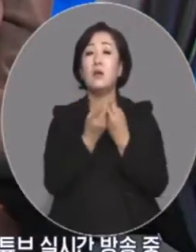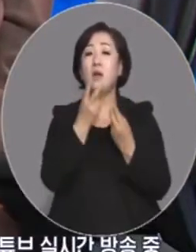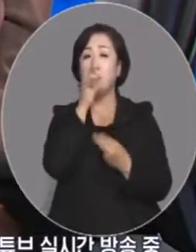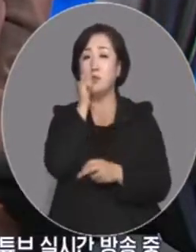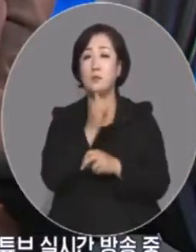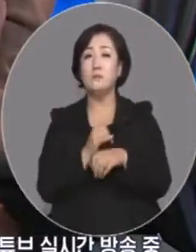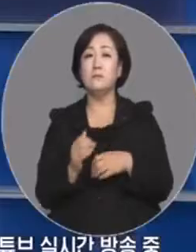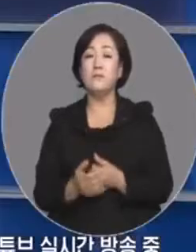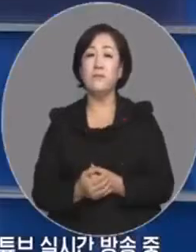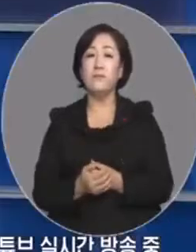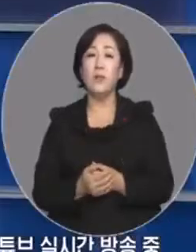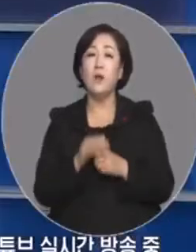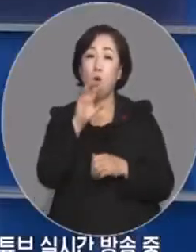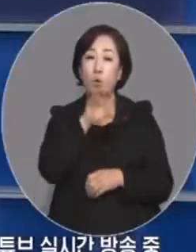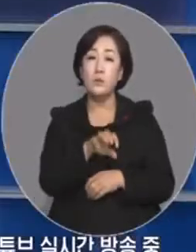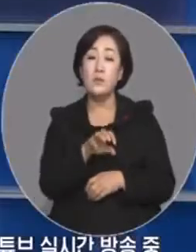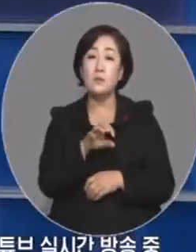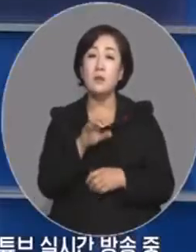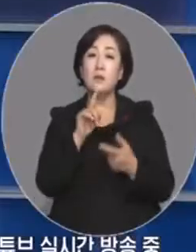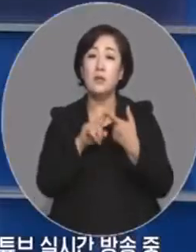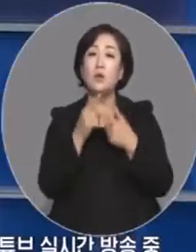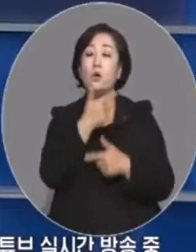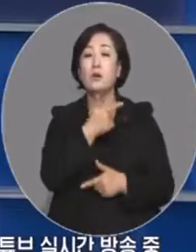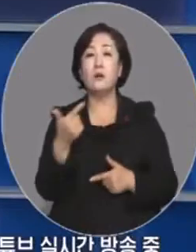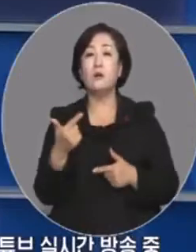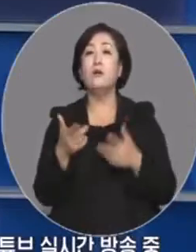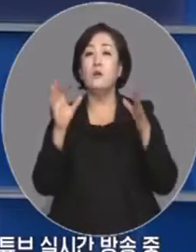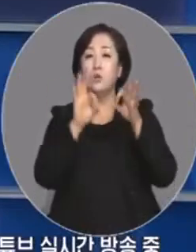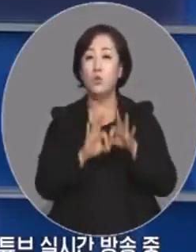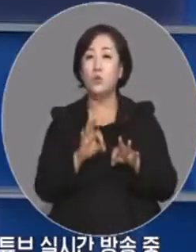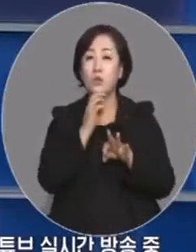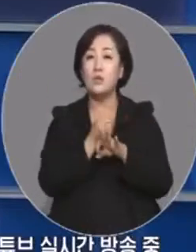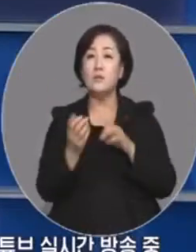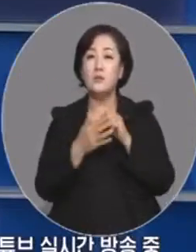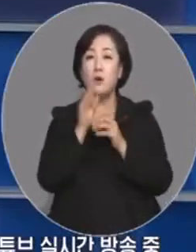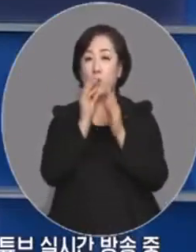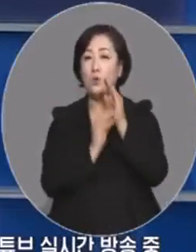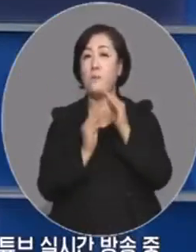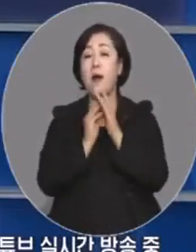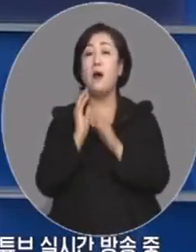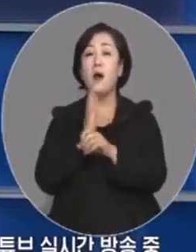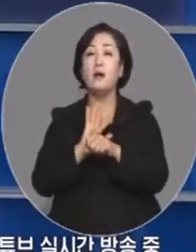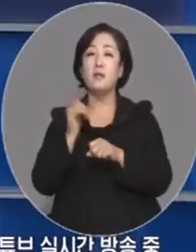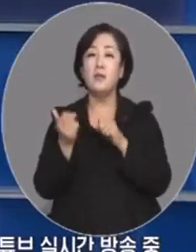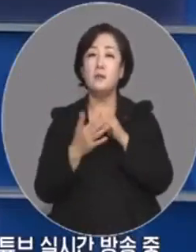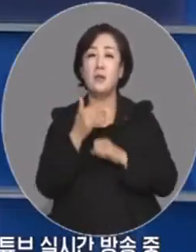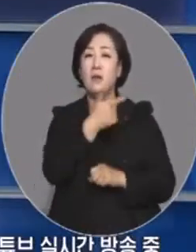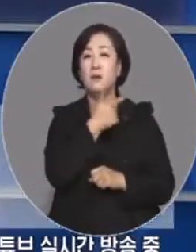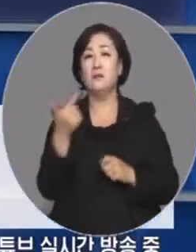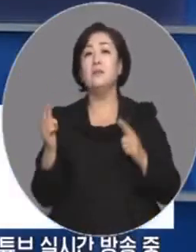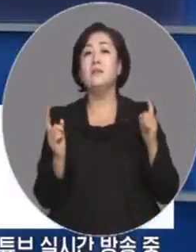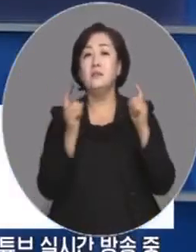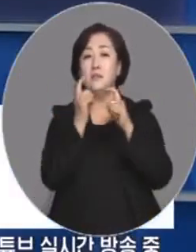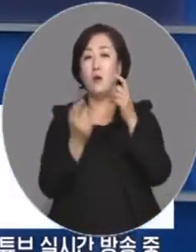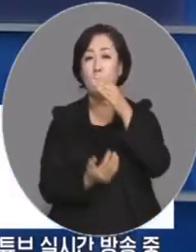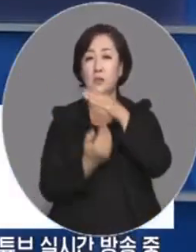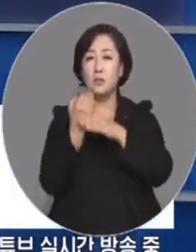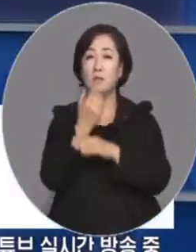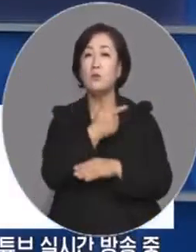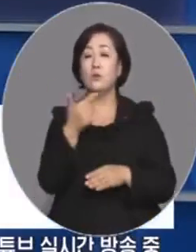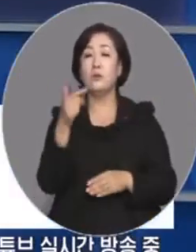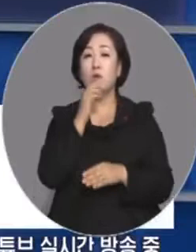겁니까? 네, 이곳에서 거액의 도박판이 매일같이 벌어지다 보니까 그 고성을 오가는 싸움도 반복이